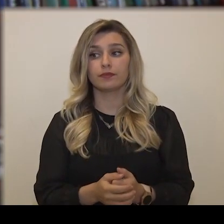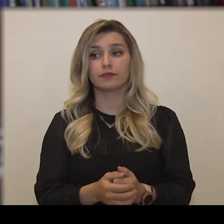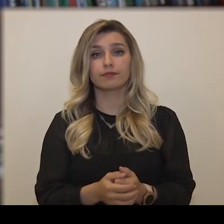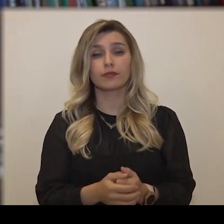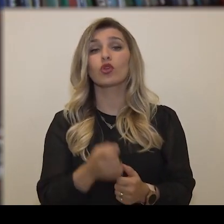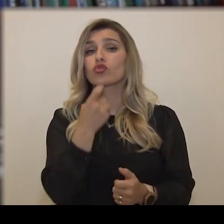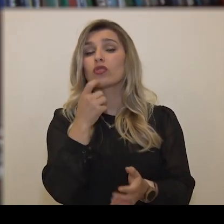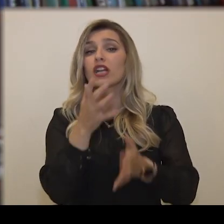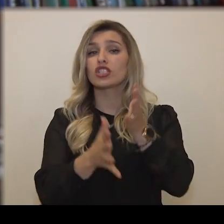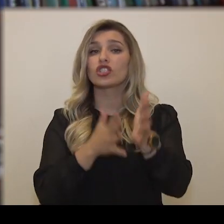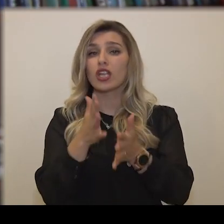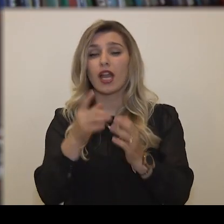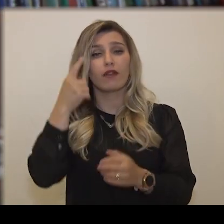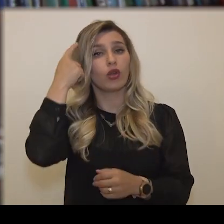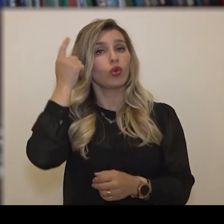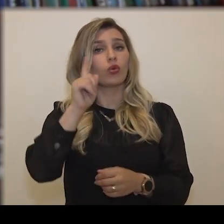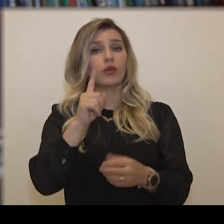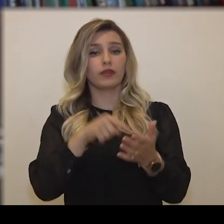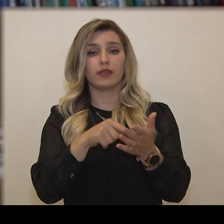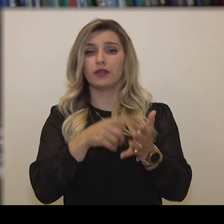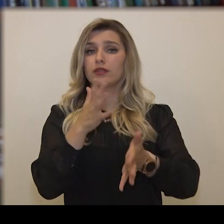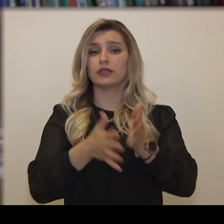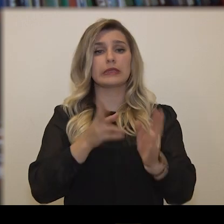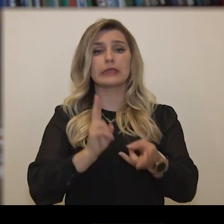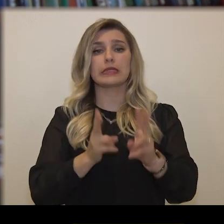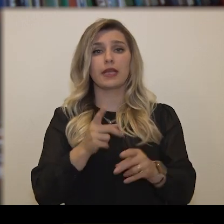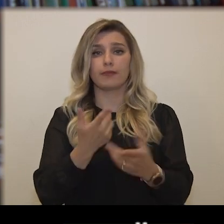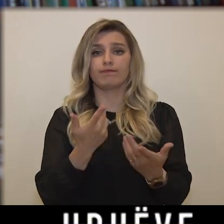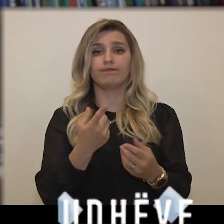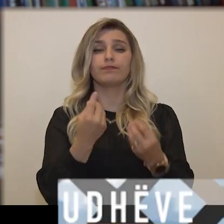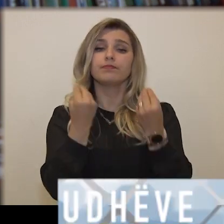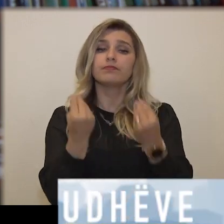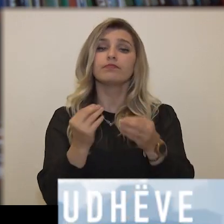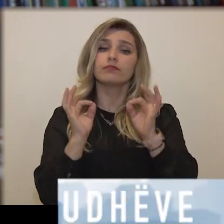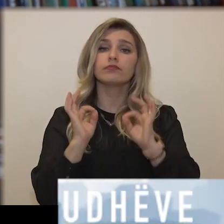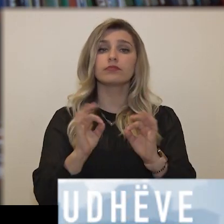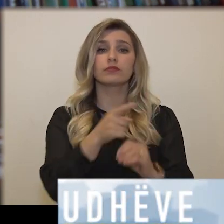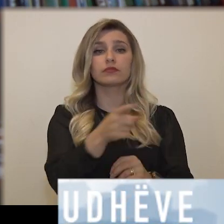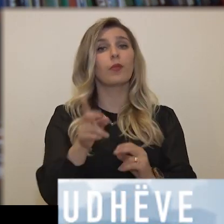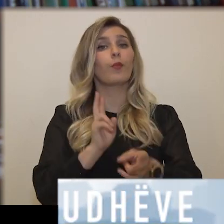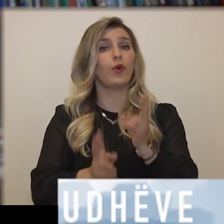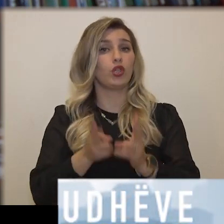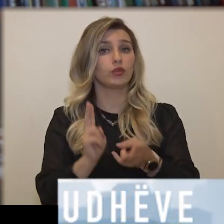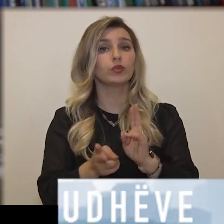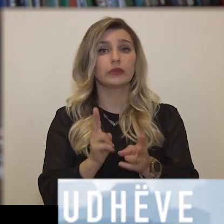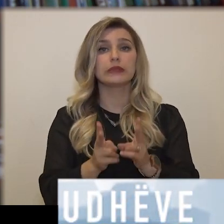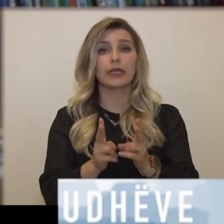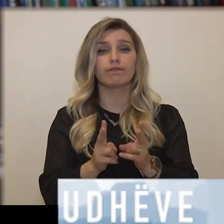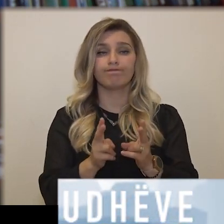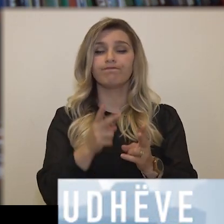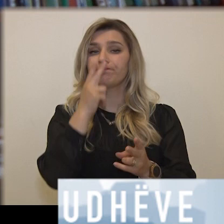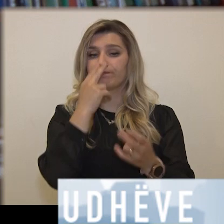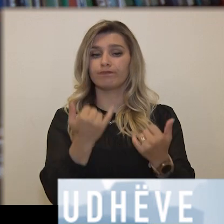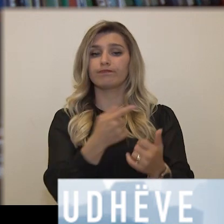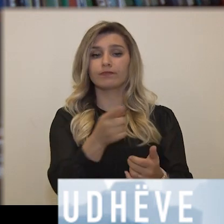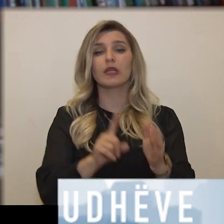Mungesa e gjuhës shenjave ose mosnjohja e gjuhës shenjave në mënyrë specifike nga mësimdhënësit ka ndikuar